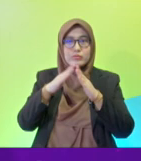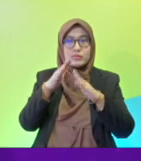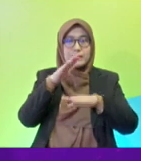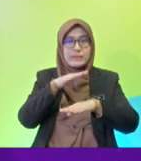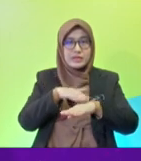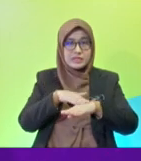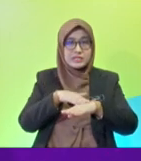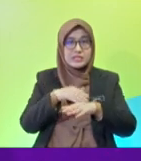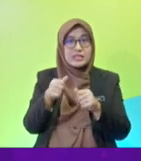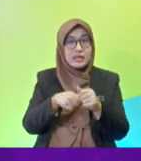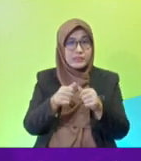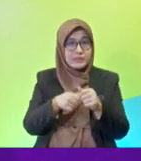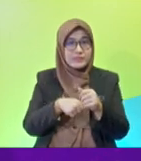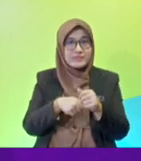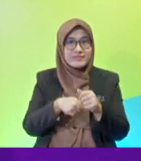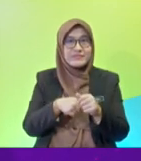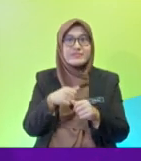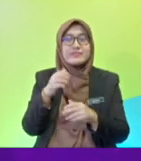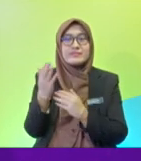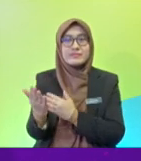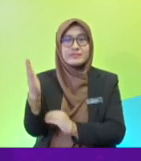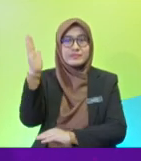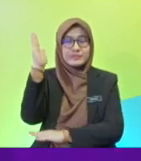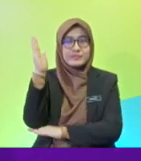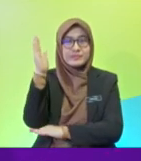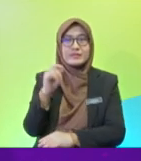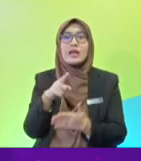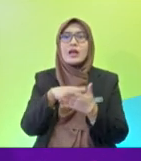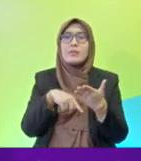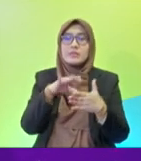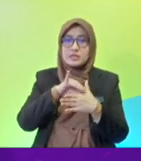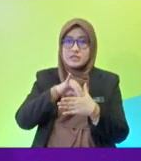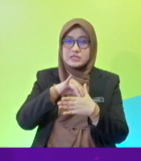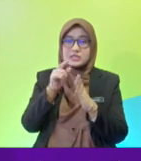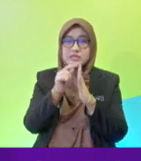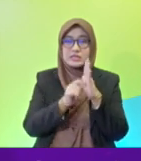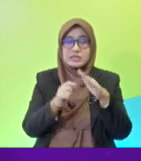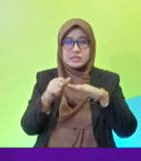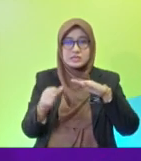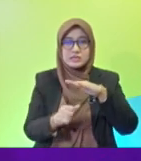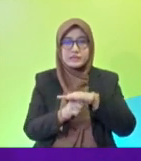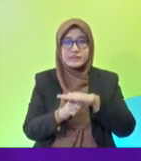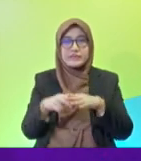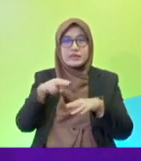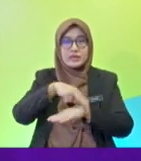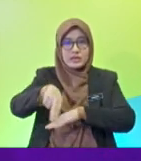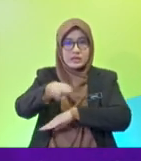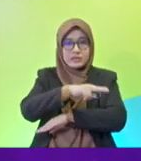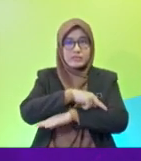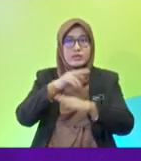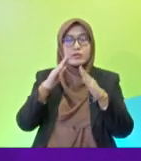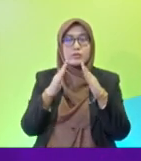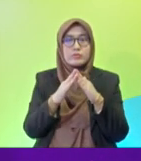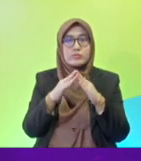jadi apa isi tersirat yang boleh virasnya tekan halaman rumah Syahrini